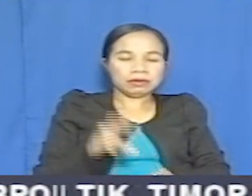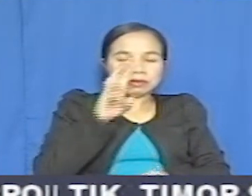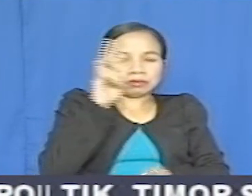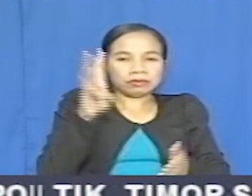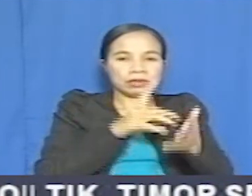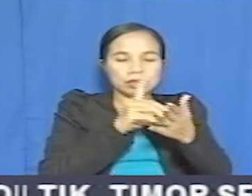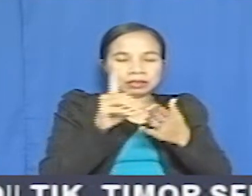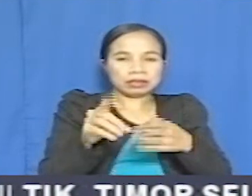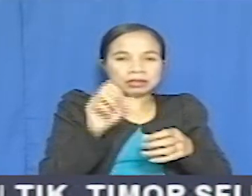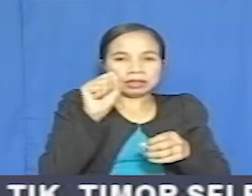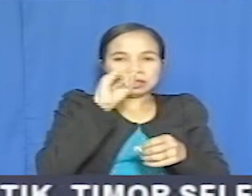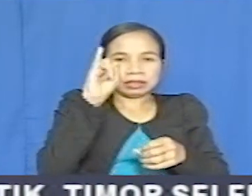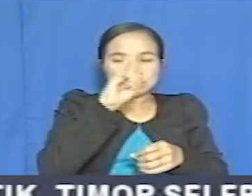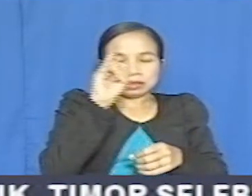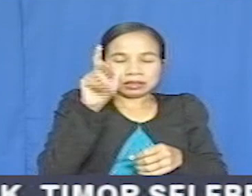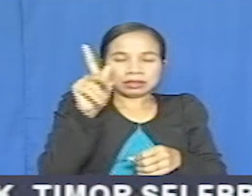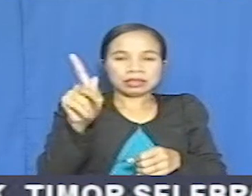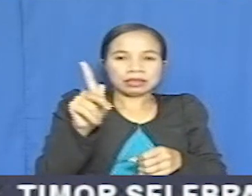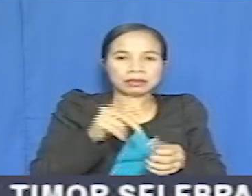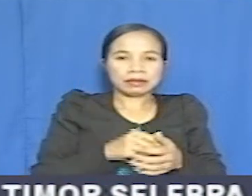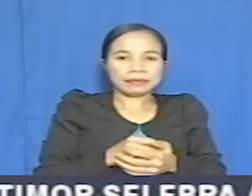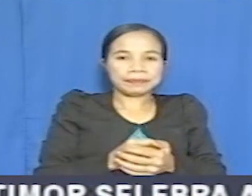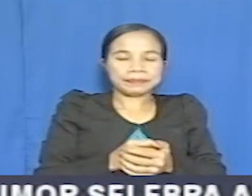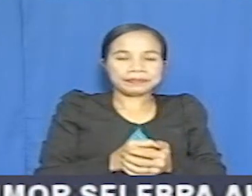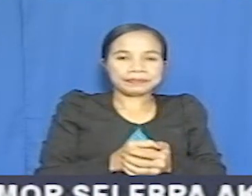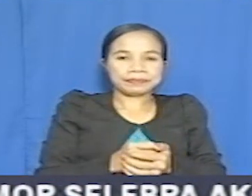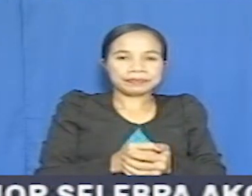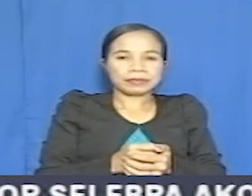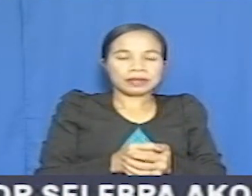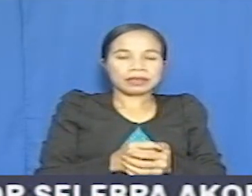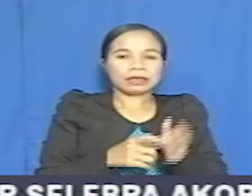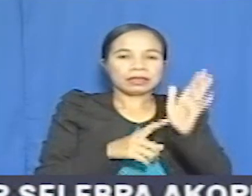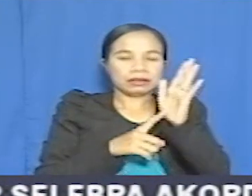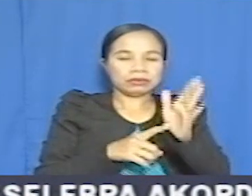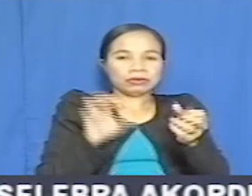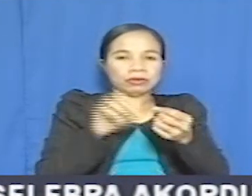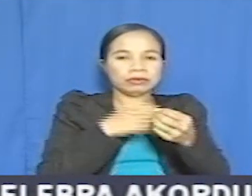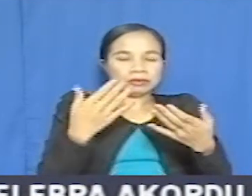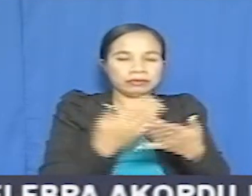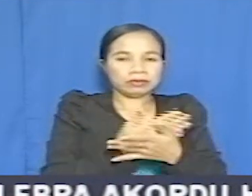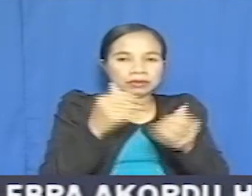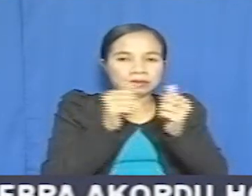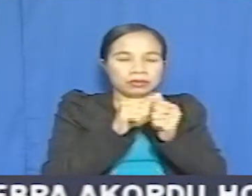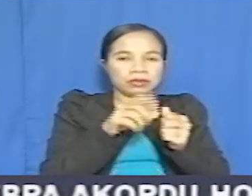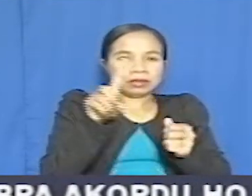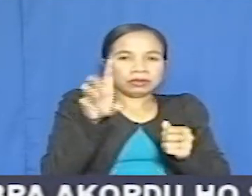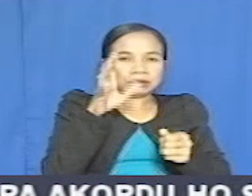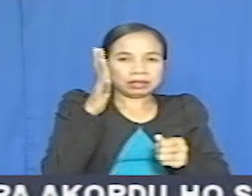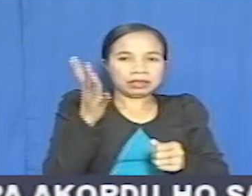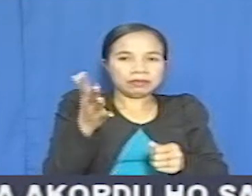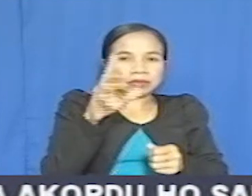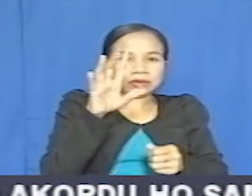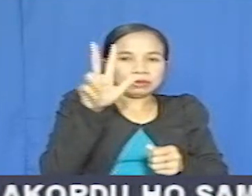Quarta-feira, semana, né? Sala de Situação Centro Integrado de Gestão Crise anunciou caso detectado com Hamoduk Atus Ida Lima